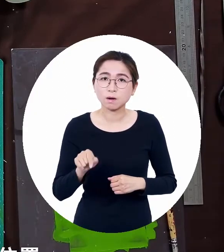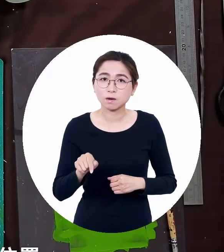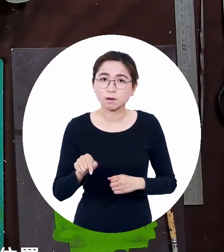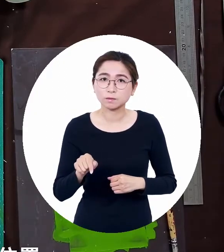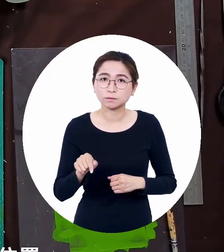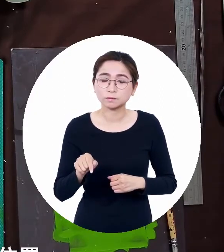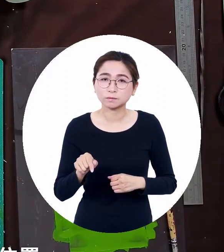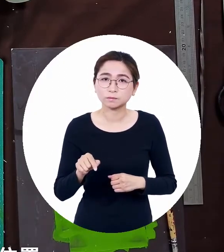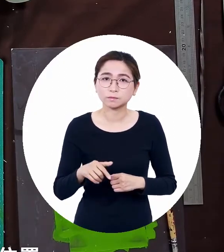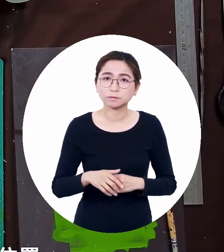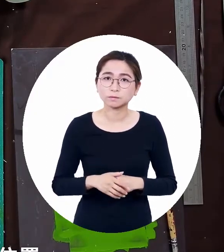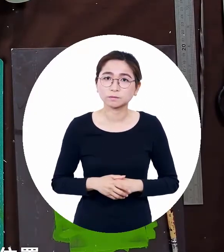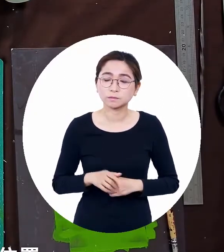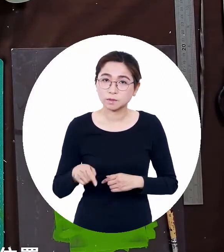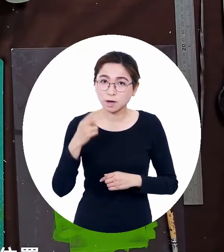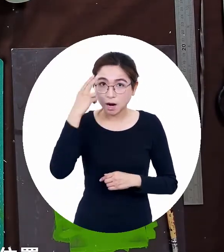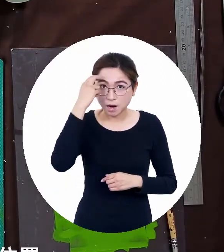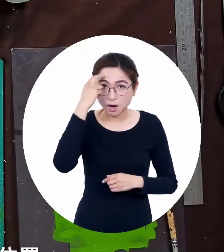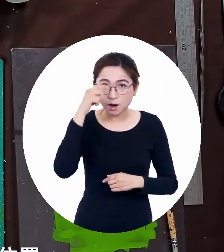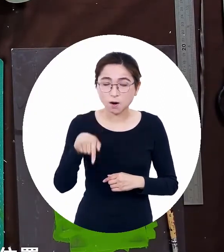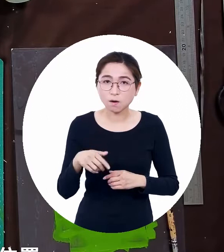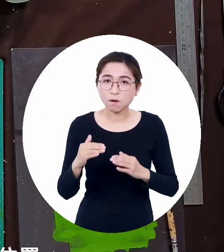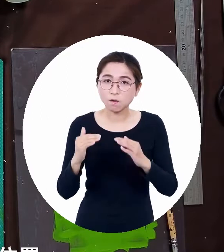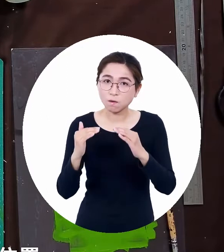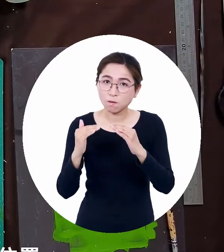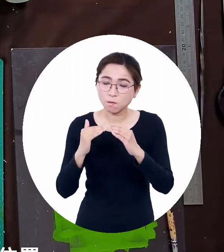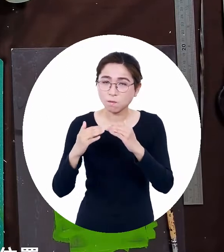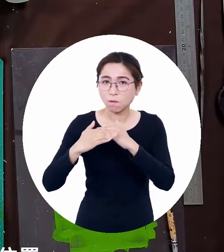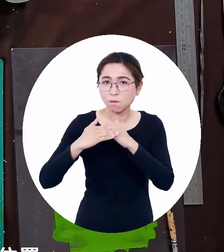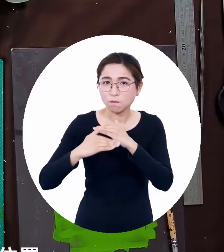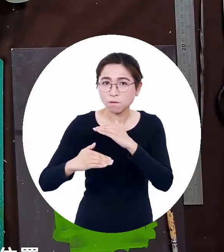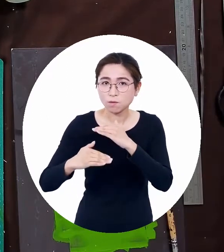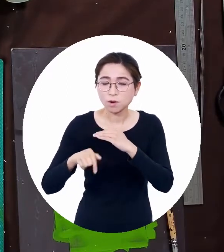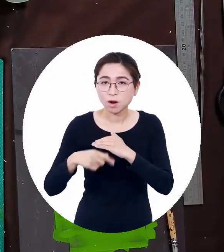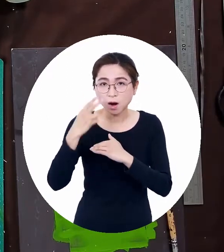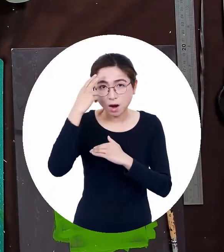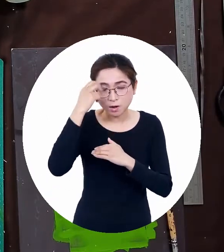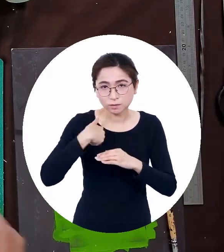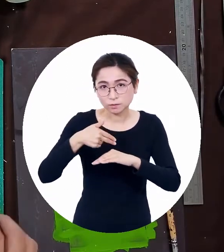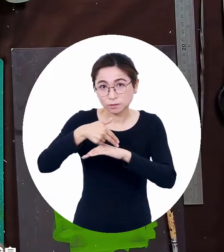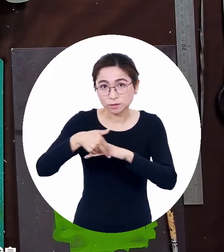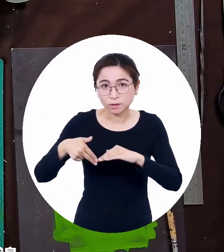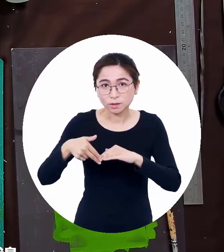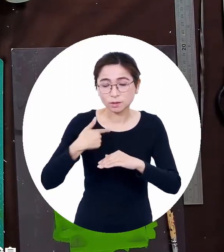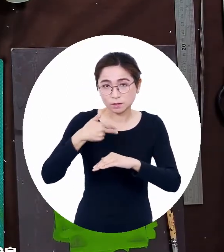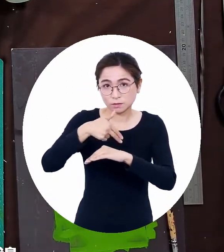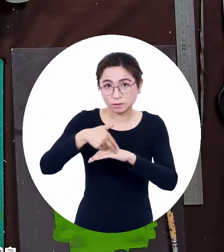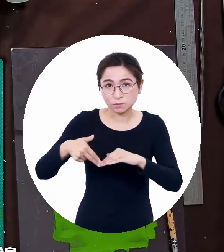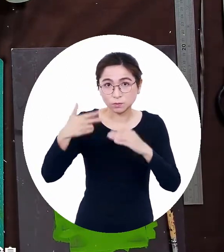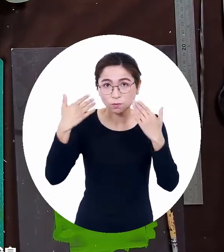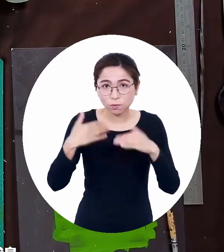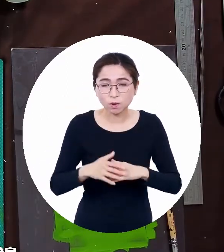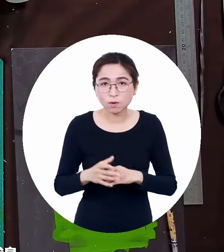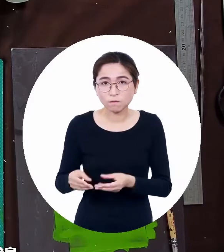黑色位置個葉個蓬啦。 個黑色位置勾拉啦。咁我哋又切咗出嚟